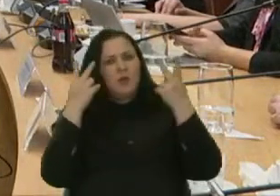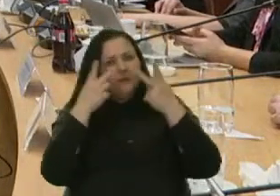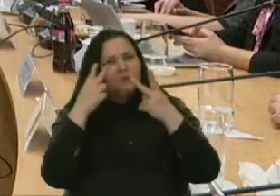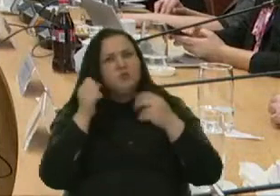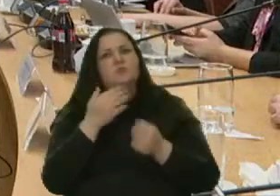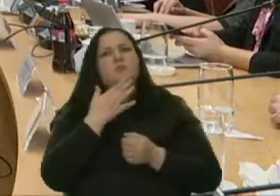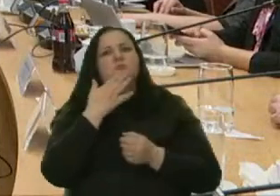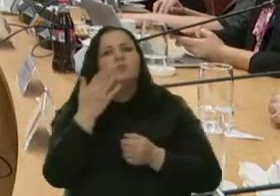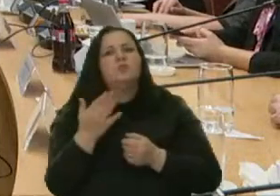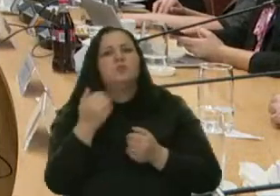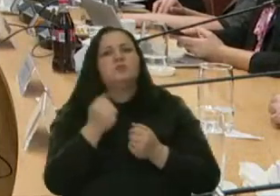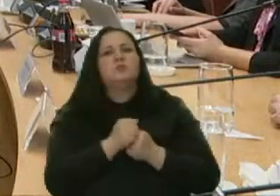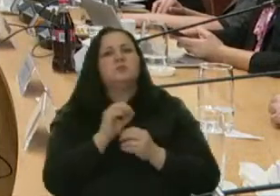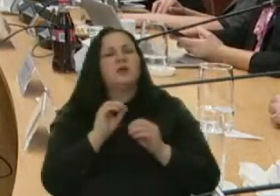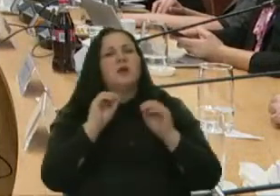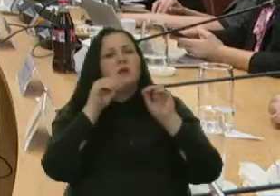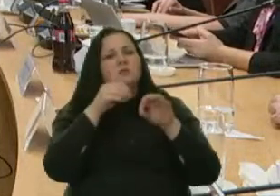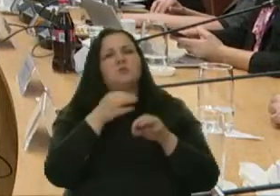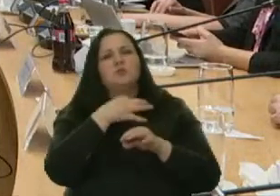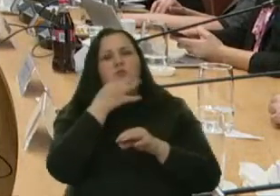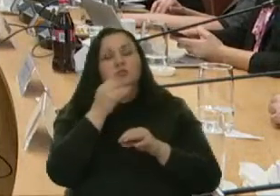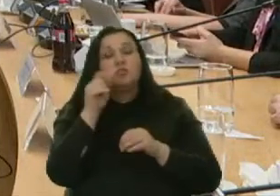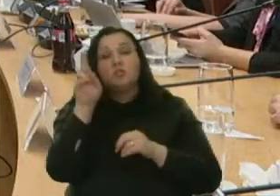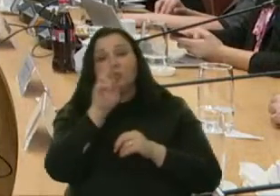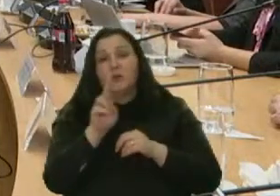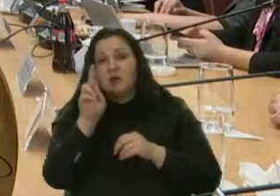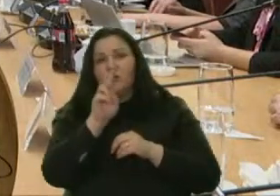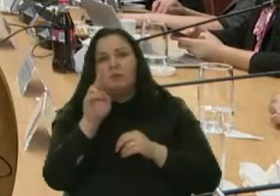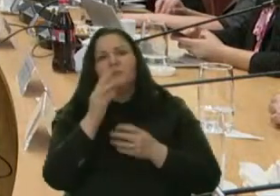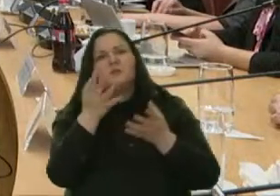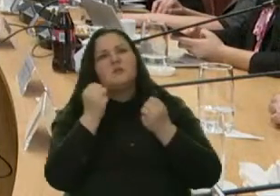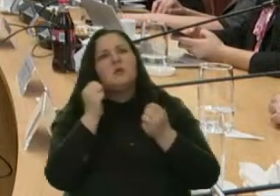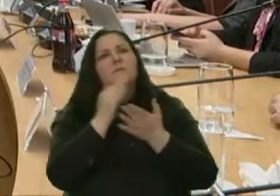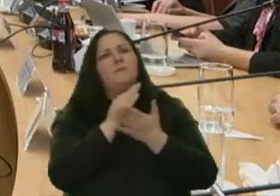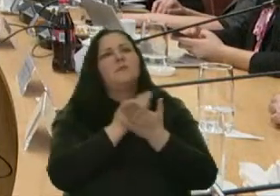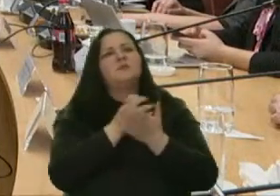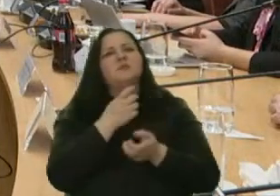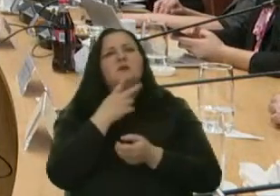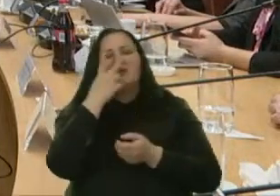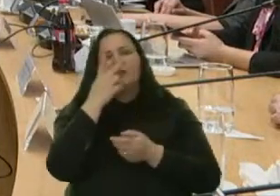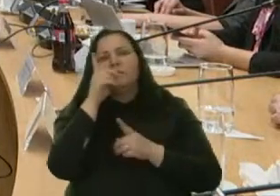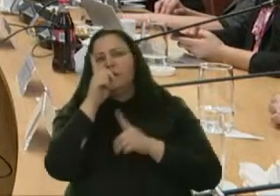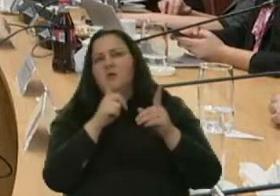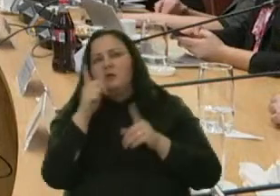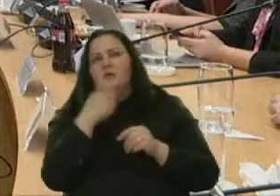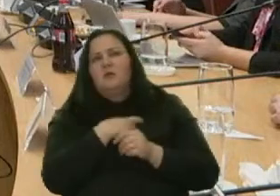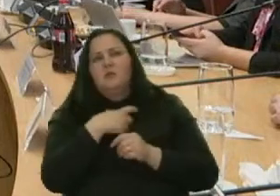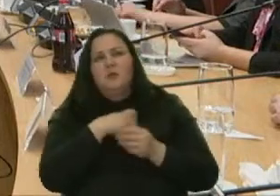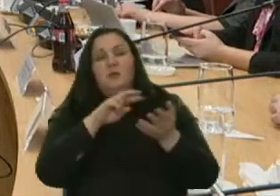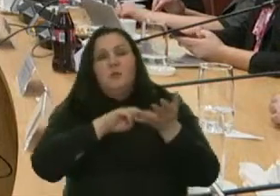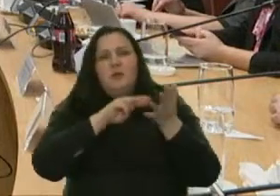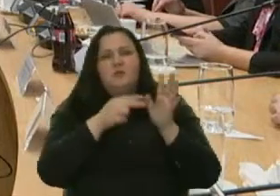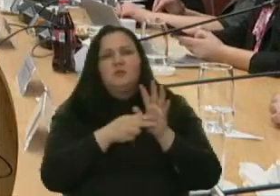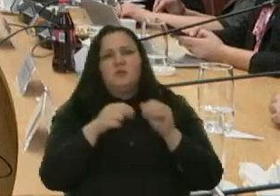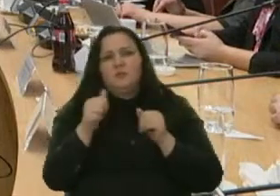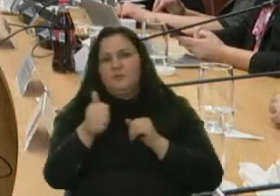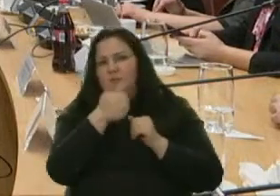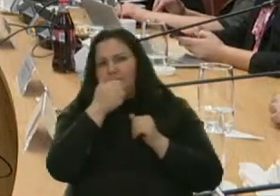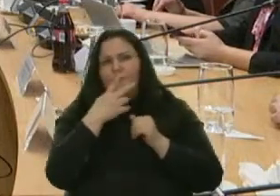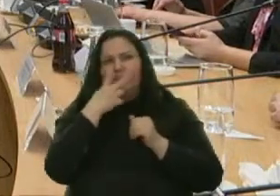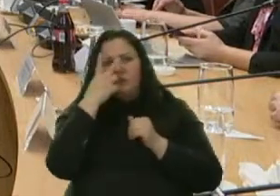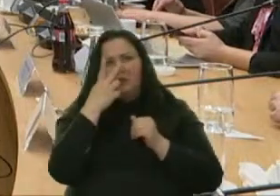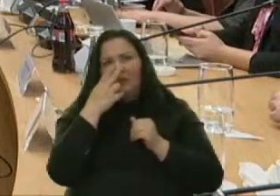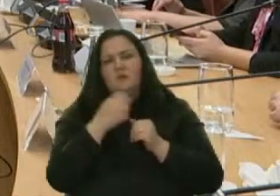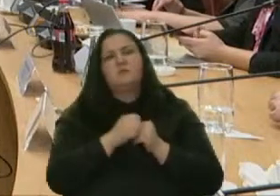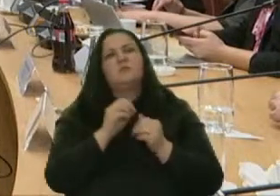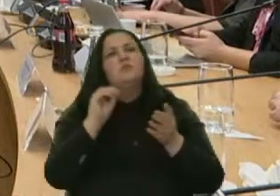mulțumesc că ați ridicat subiectul și repet Haideți să luăm problema și să vedem dacă o putem o putem rezolva prima dată vedeți dacă putem